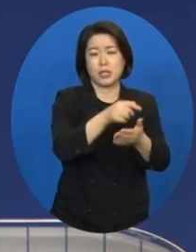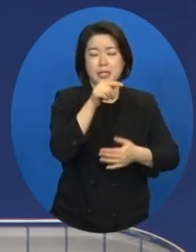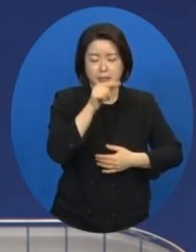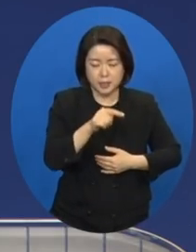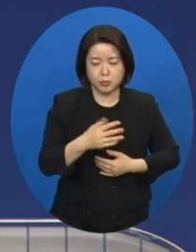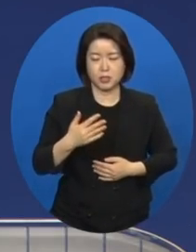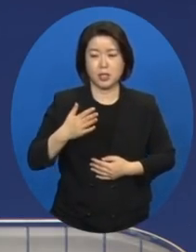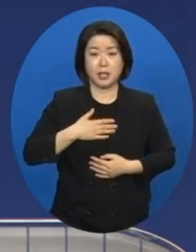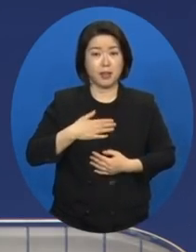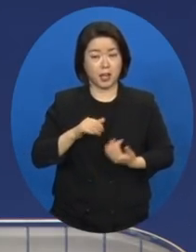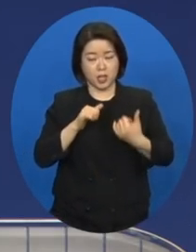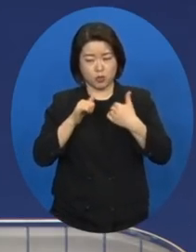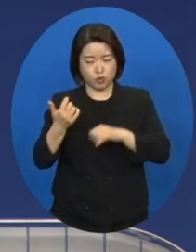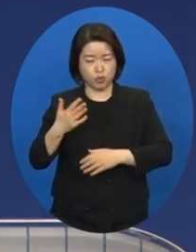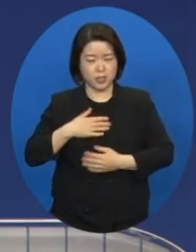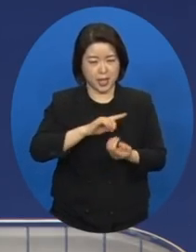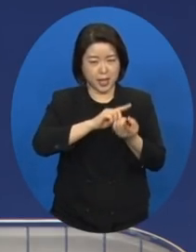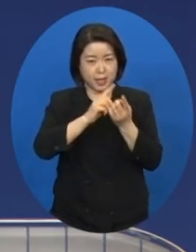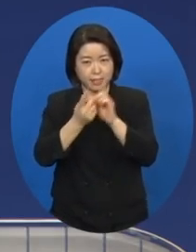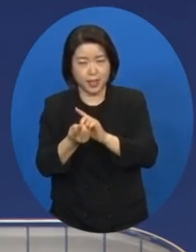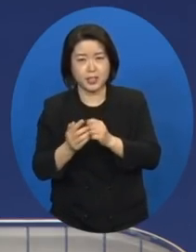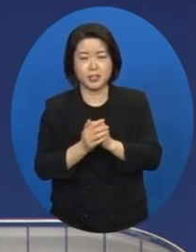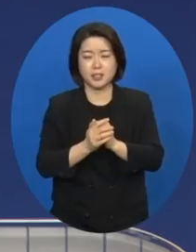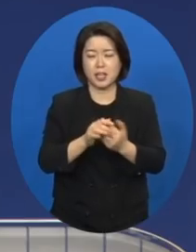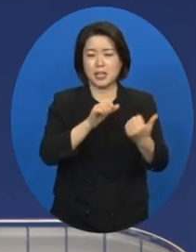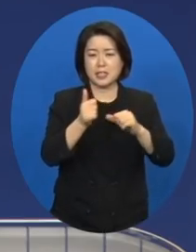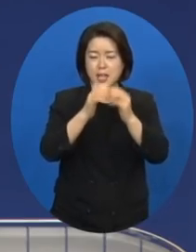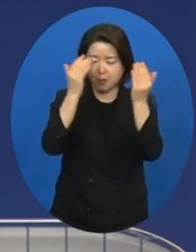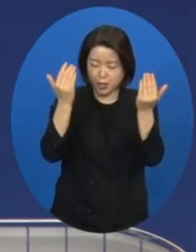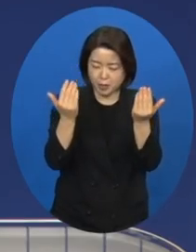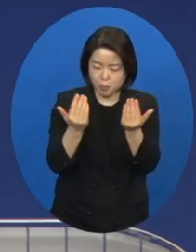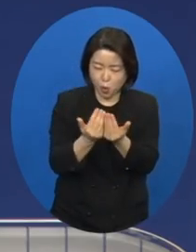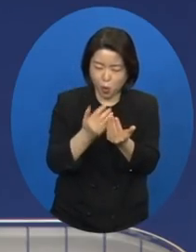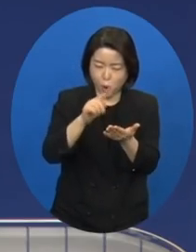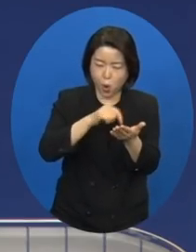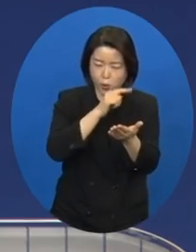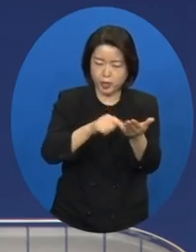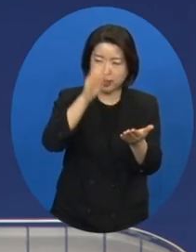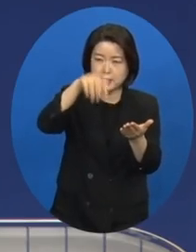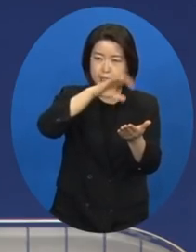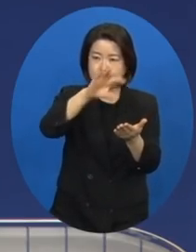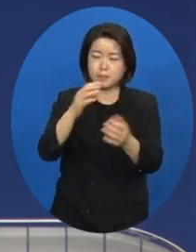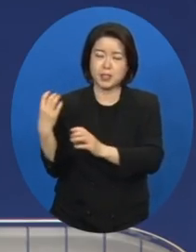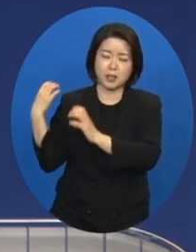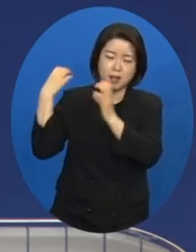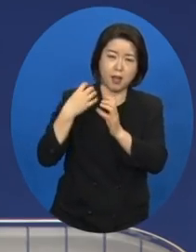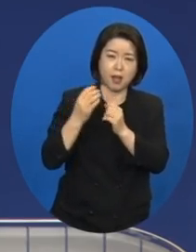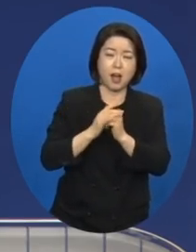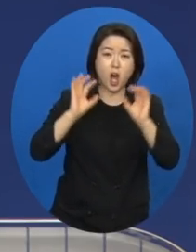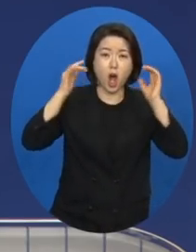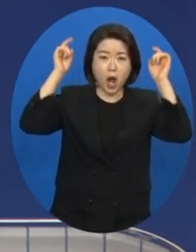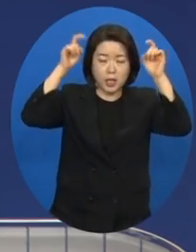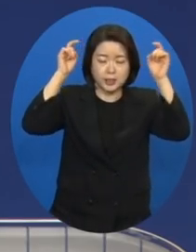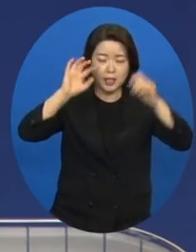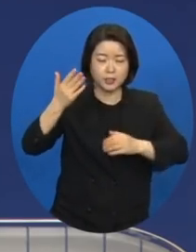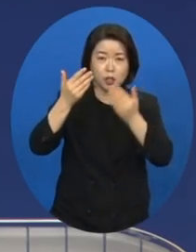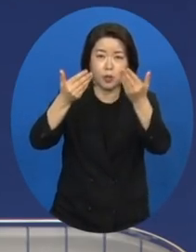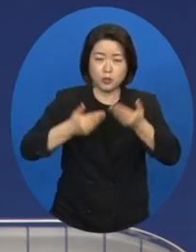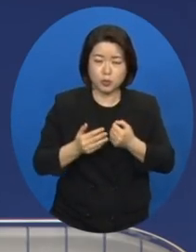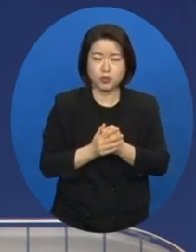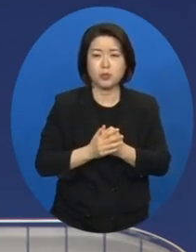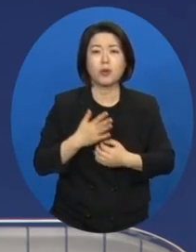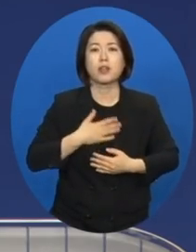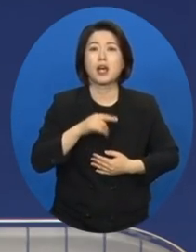내 대신 사망의 모든 죄값을 다 십자가에서 치르시고 어린 양이 되어주셔서 우리가